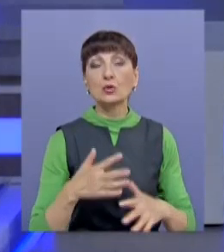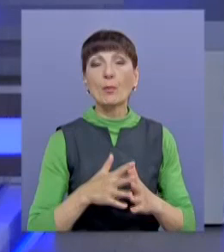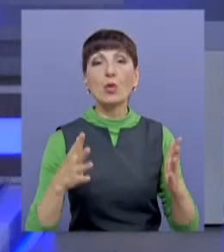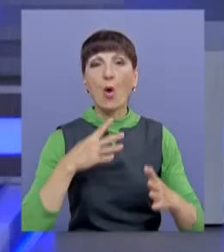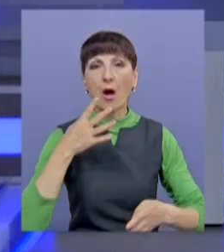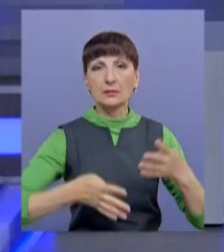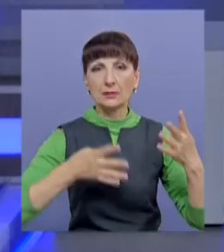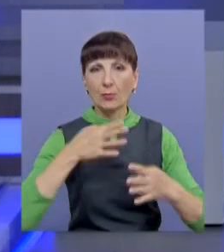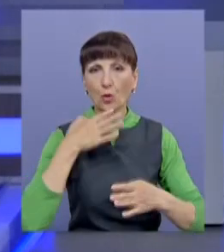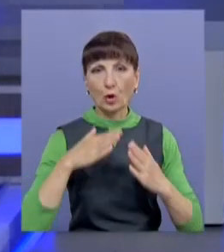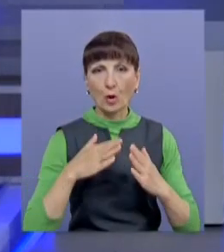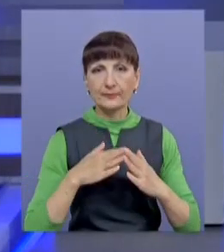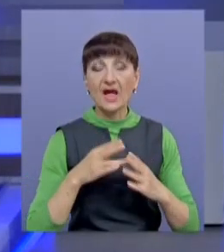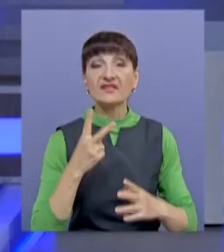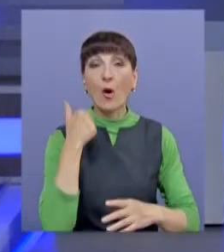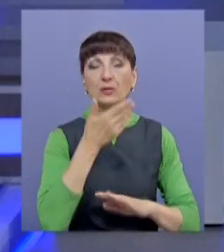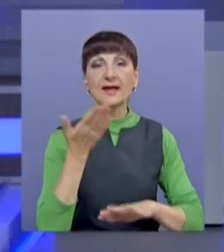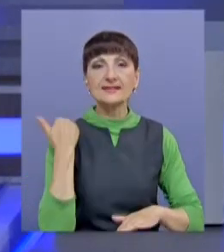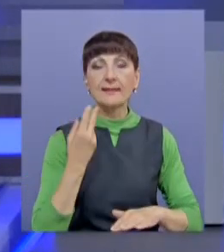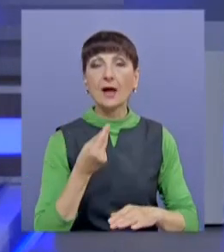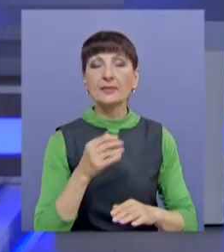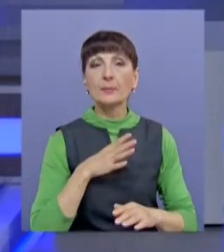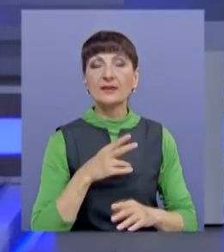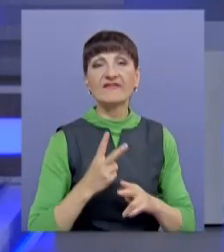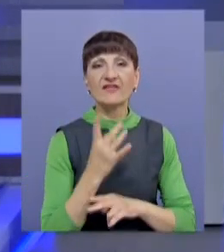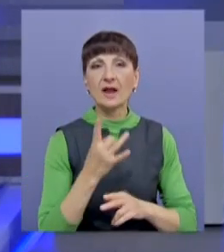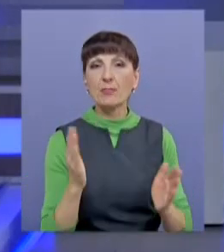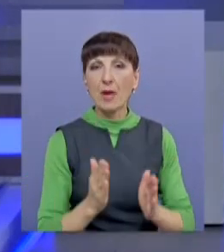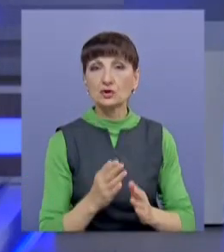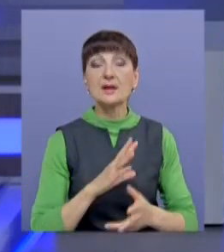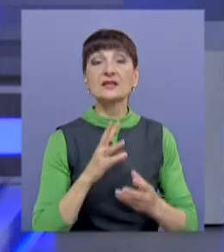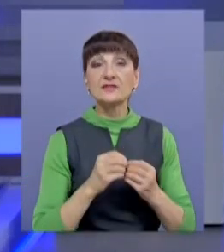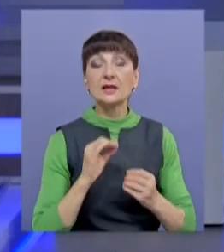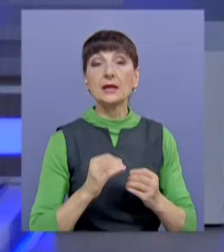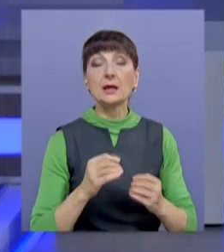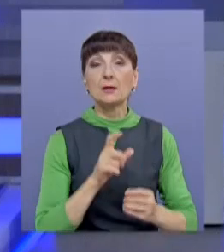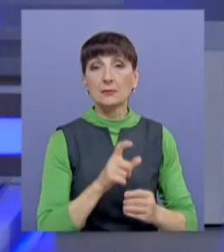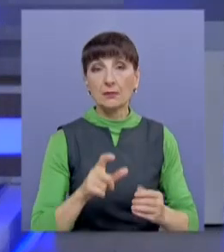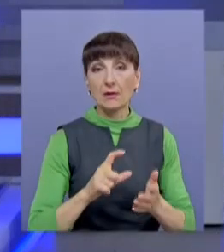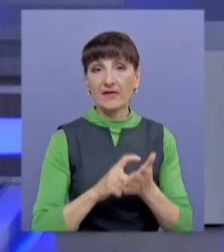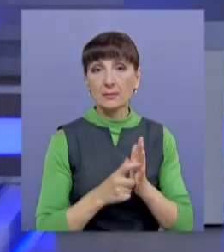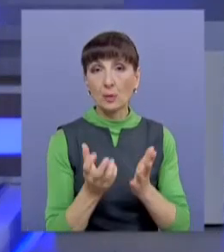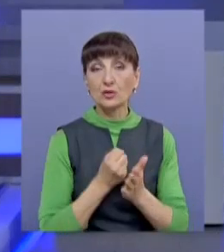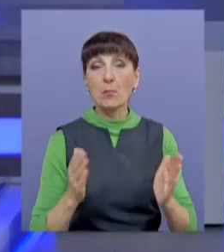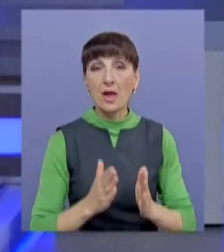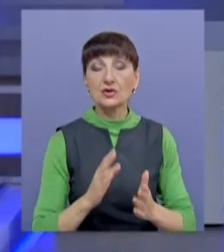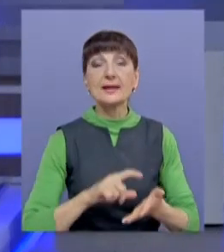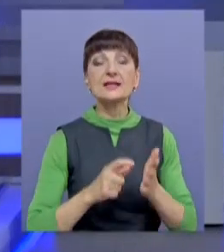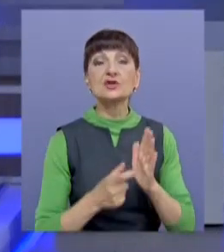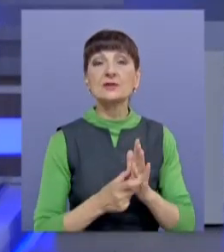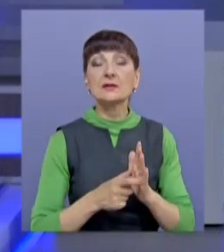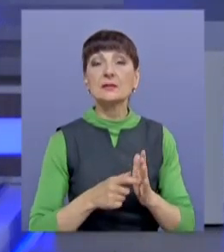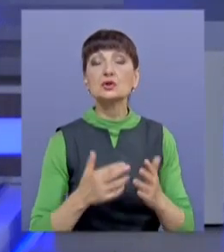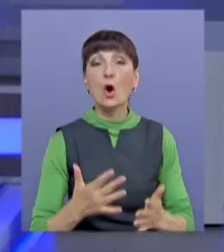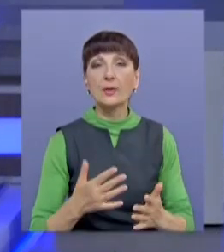многоэтажек. 2 года назад, к примеру, капитала было в 1,5 раза меньше. Соответственно, и новоселов тоже. Если рассчитывать по квадратуре,